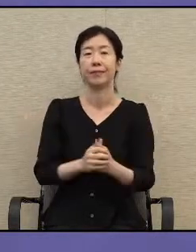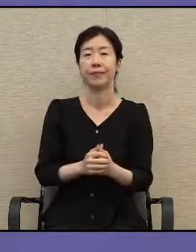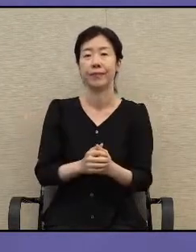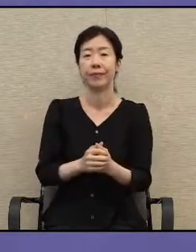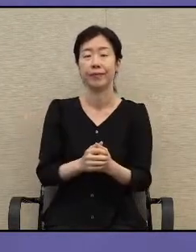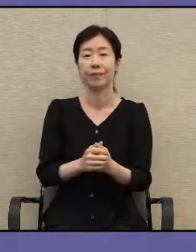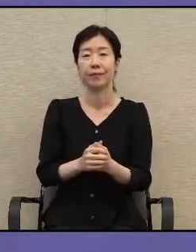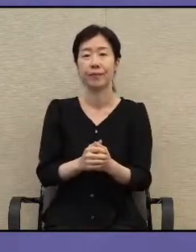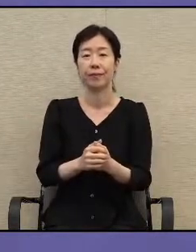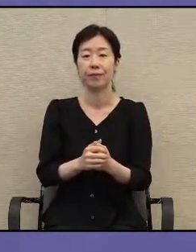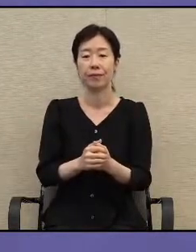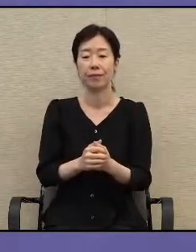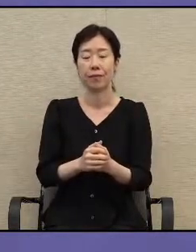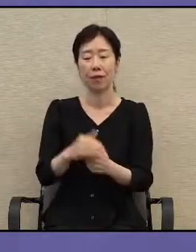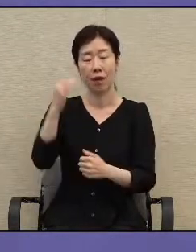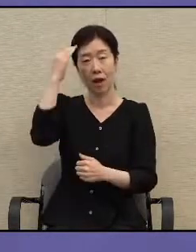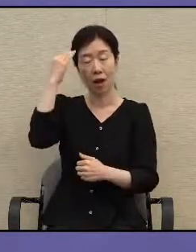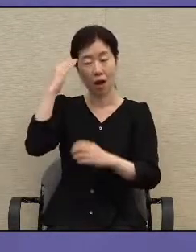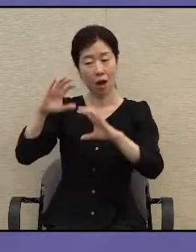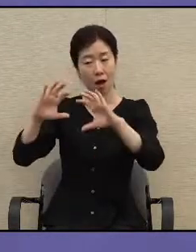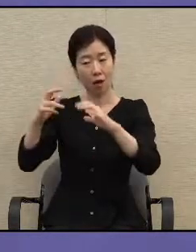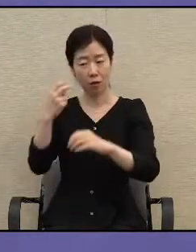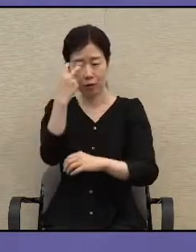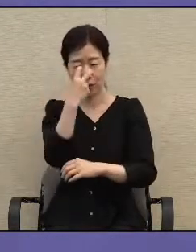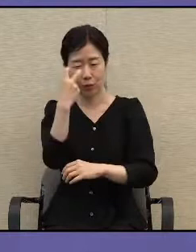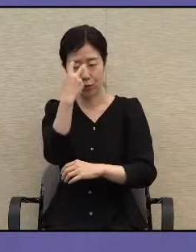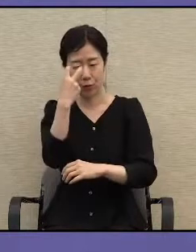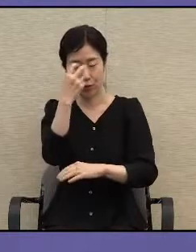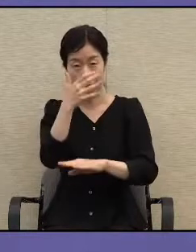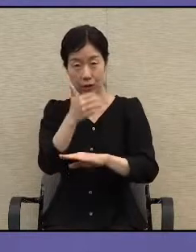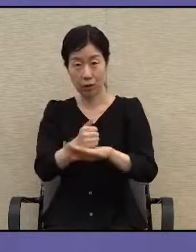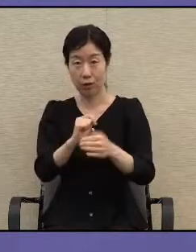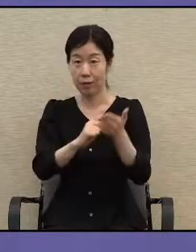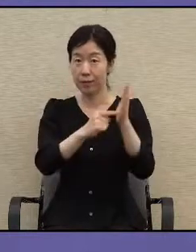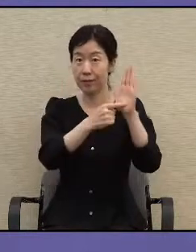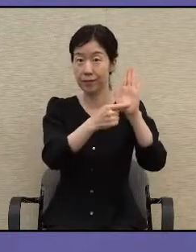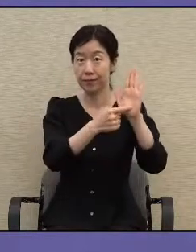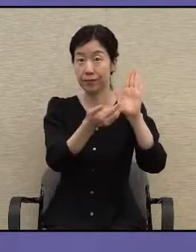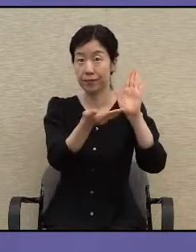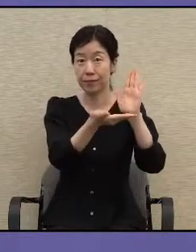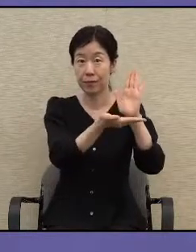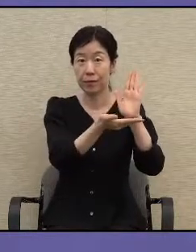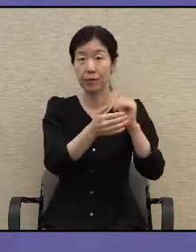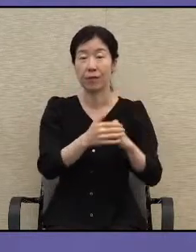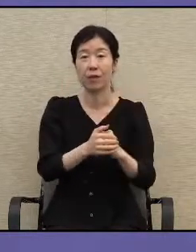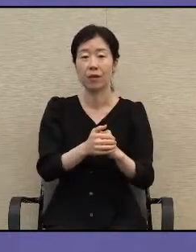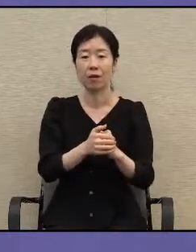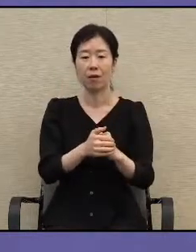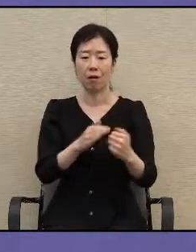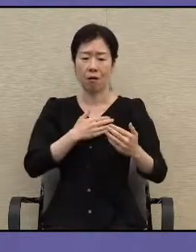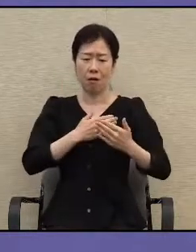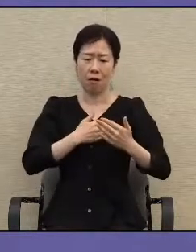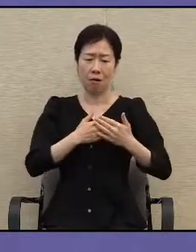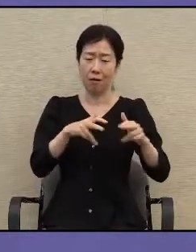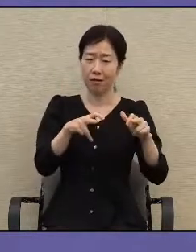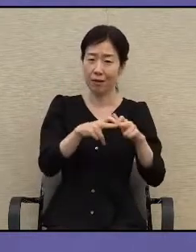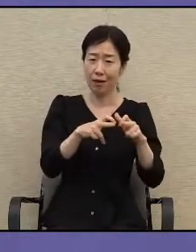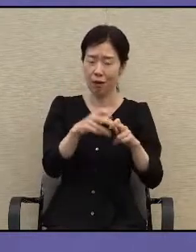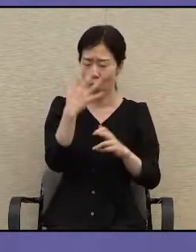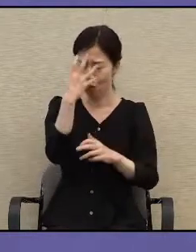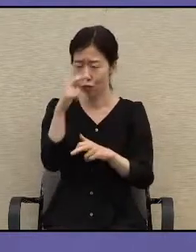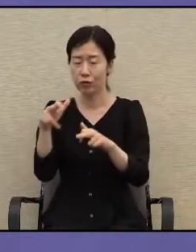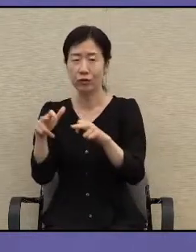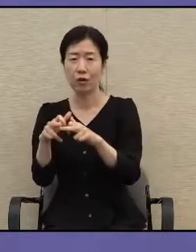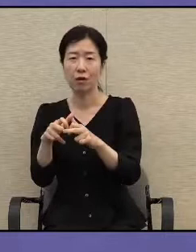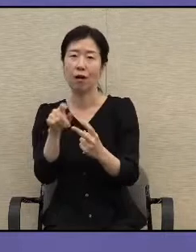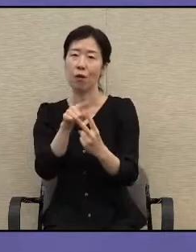그 국가에서 실행하는 조사의 결과들, 수치들을 좀 정리를 해보았는데요. 이 불안장애나 우울장애가 참 재밌는 게 이